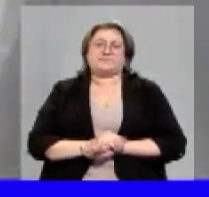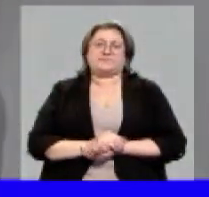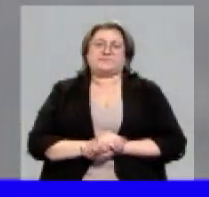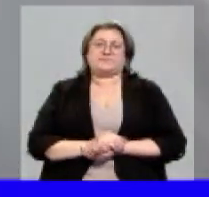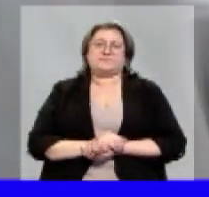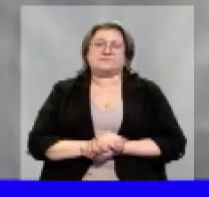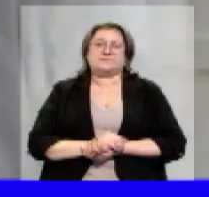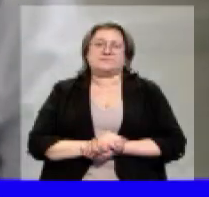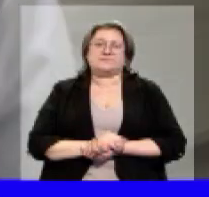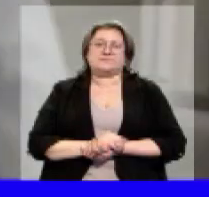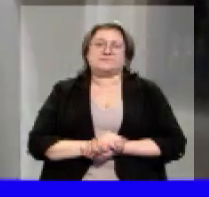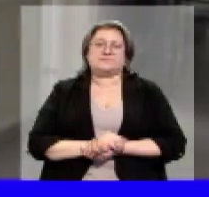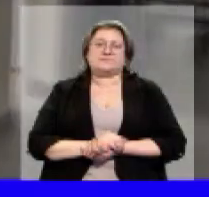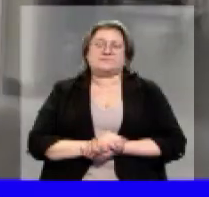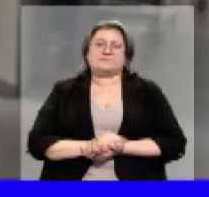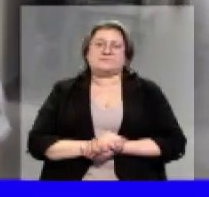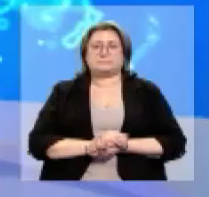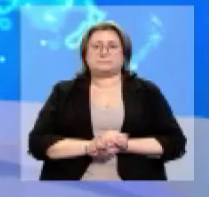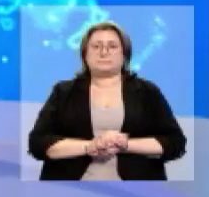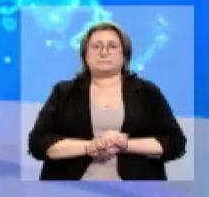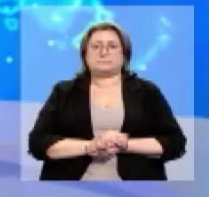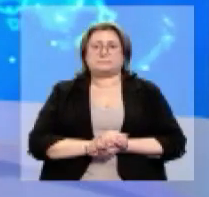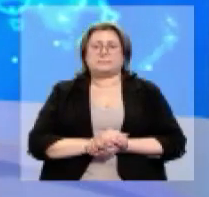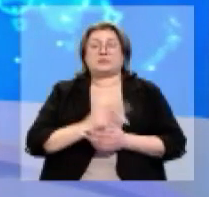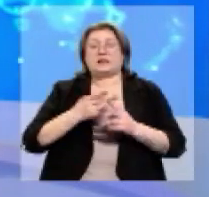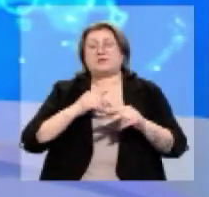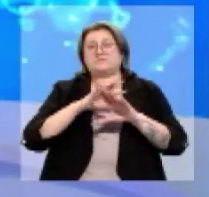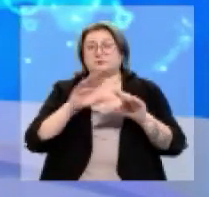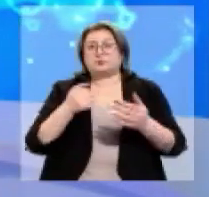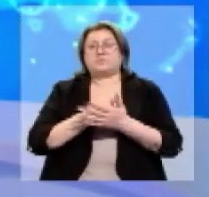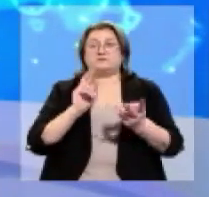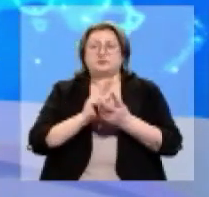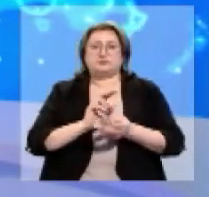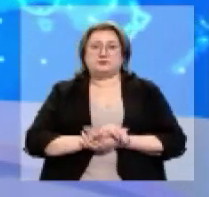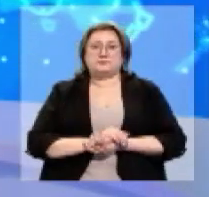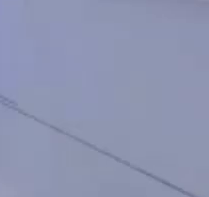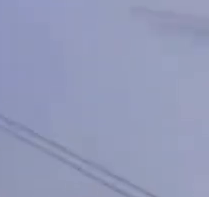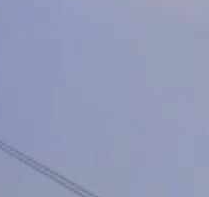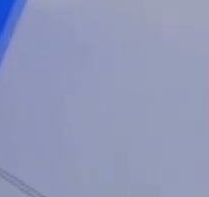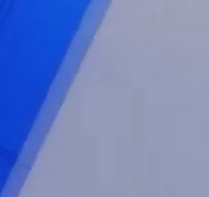телеканал Костанай. На этом все. До встречи.